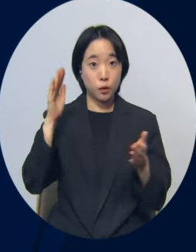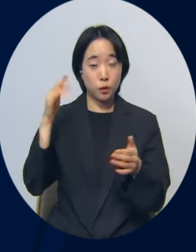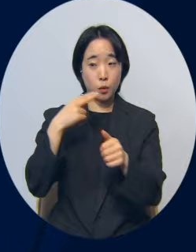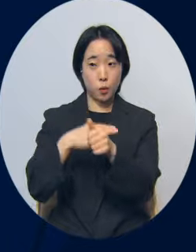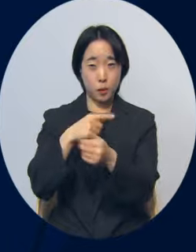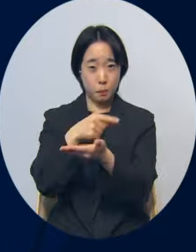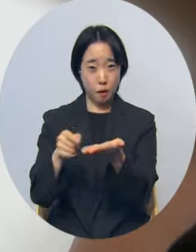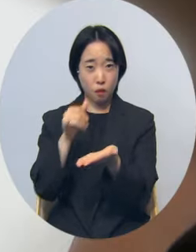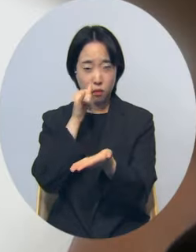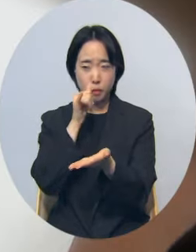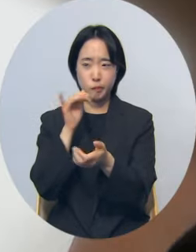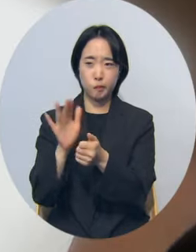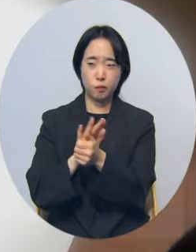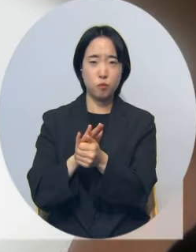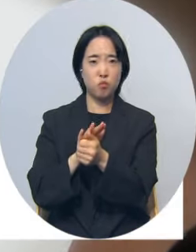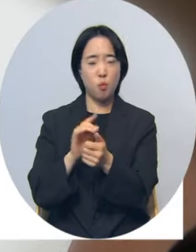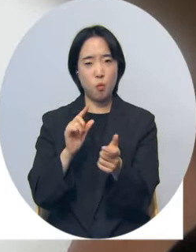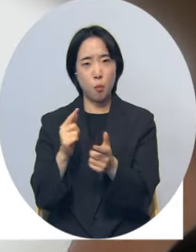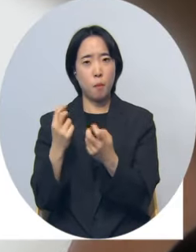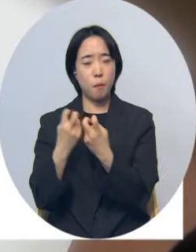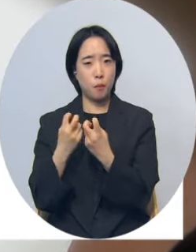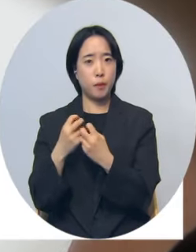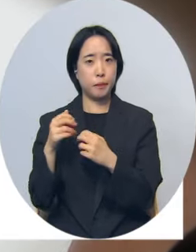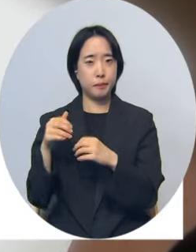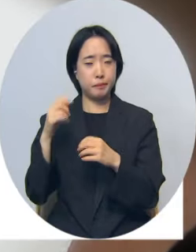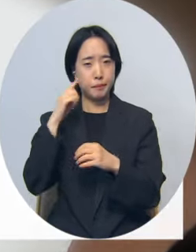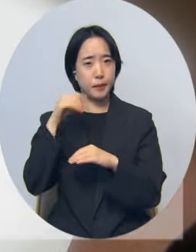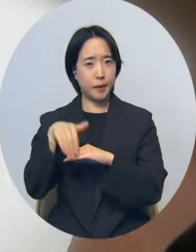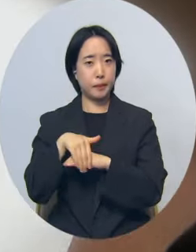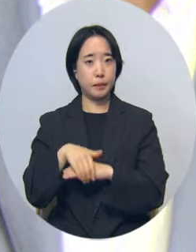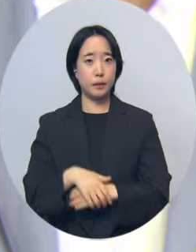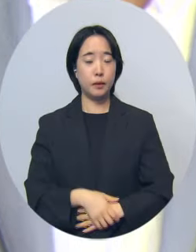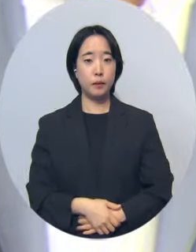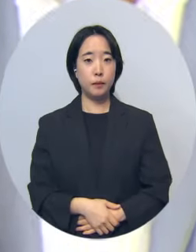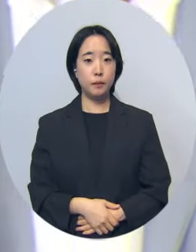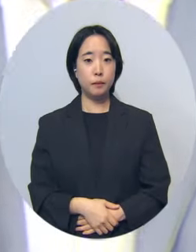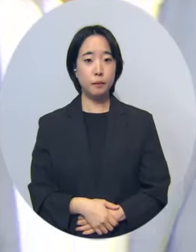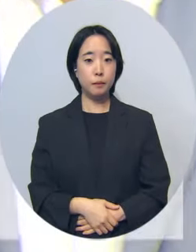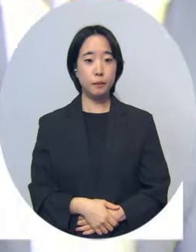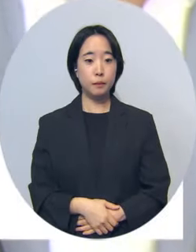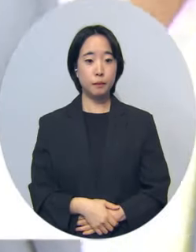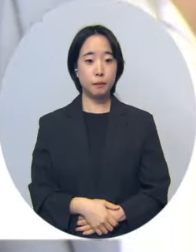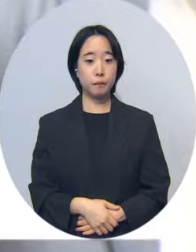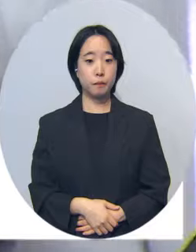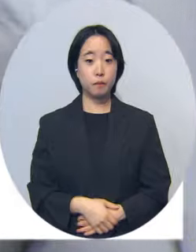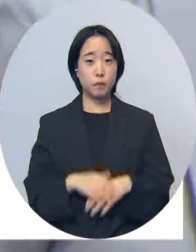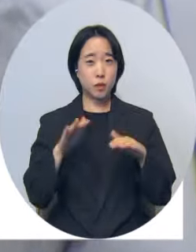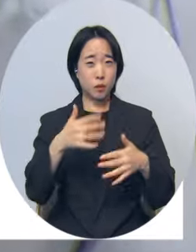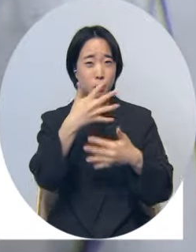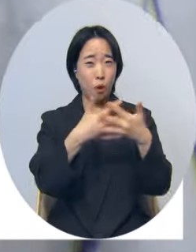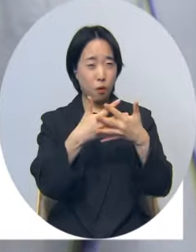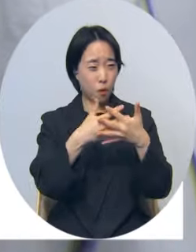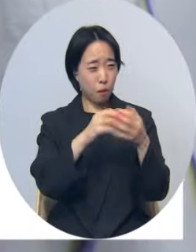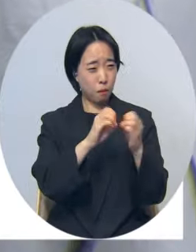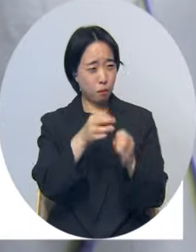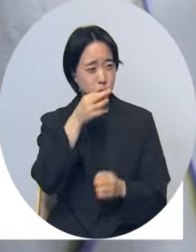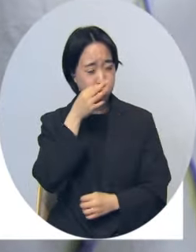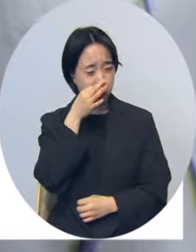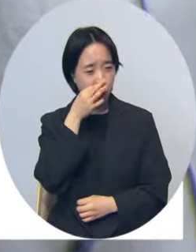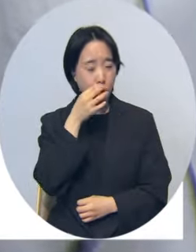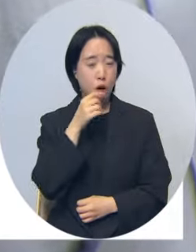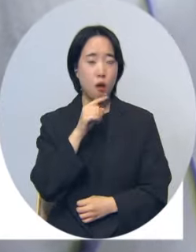처리할 방침입니다. 처벌 수위도 높을 것으로 전망됩니다. 지금 딥페이크의 특성상